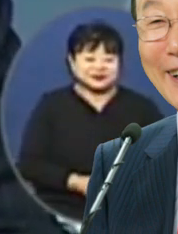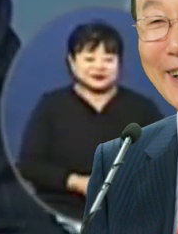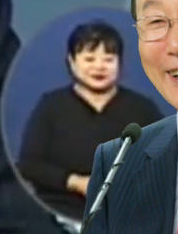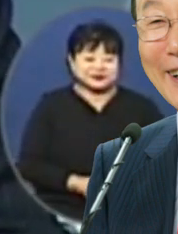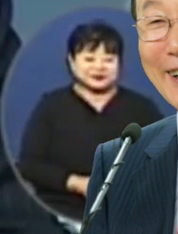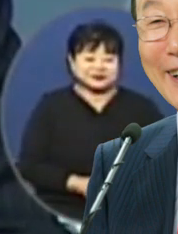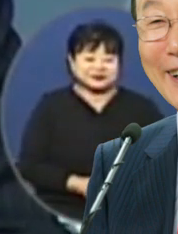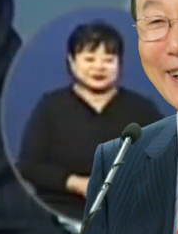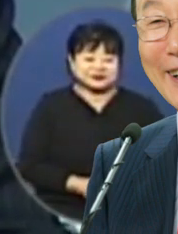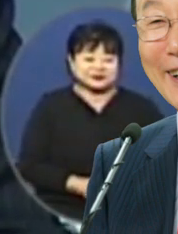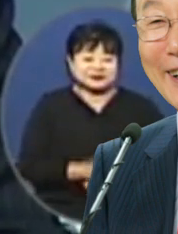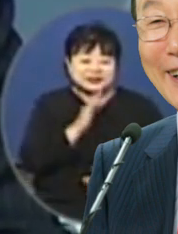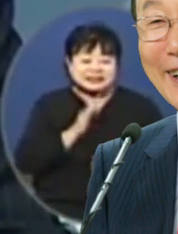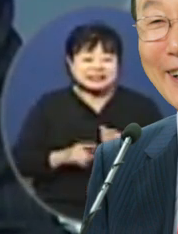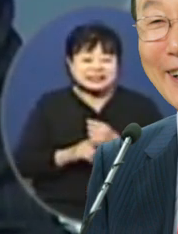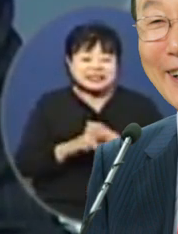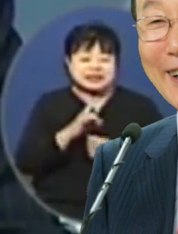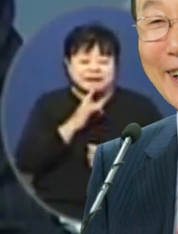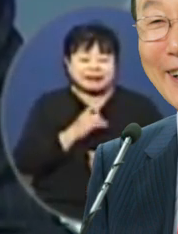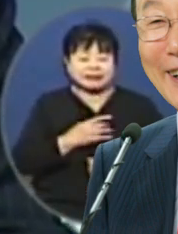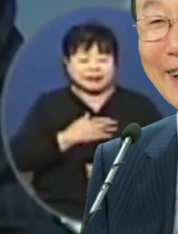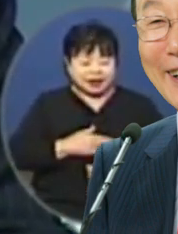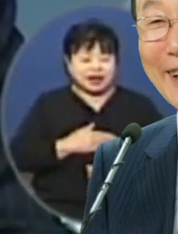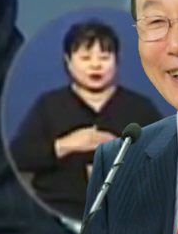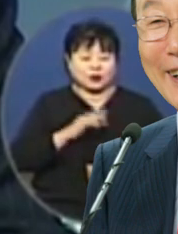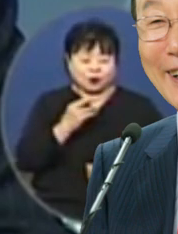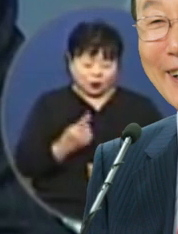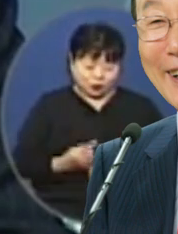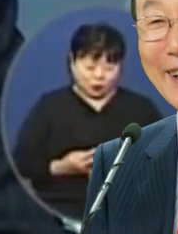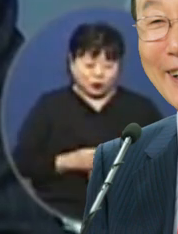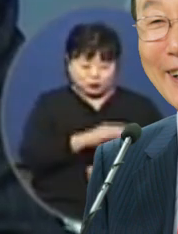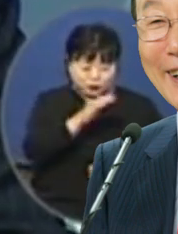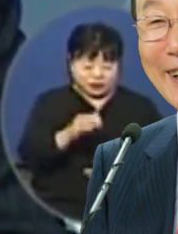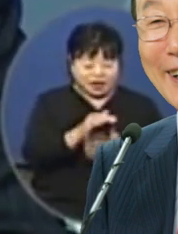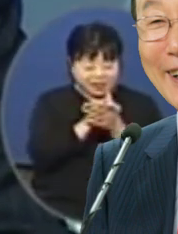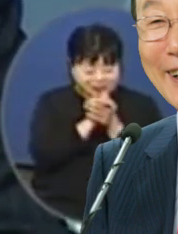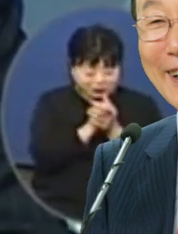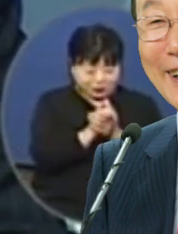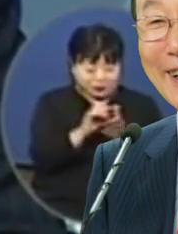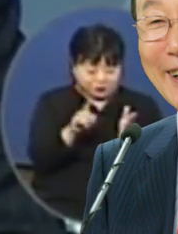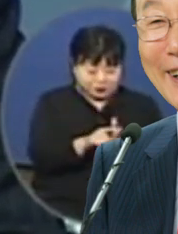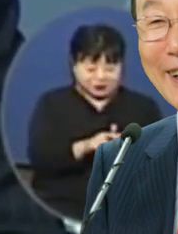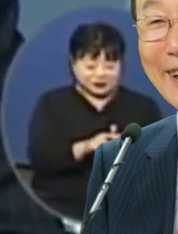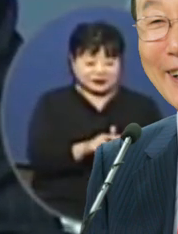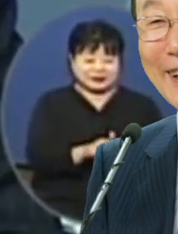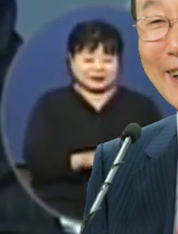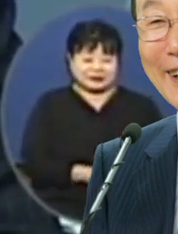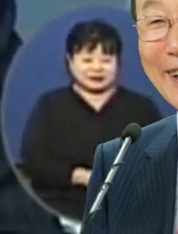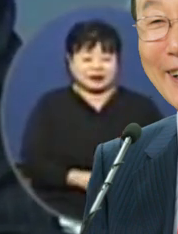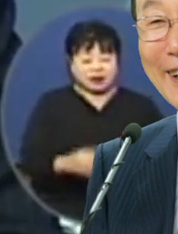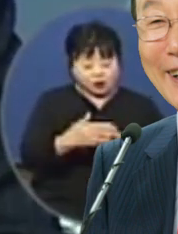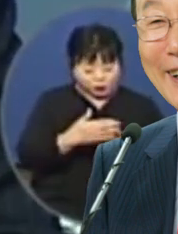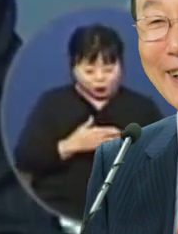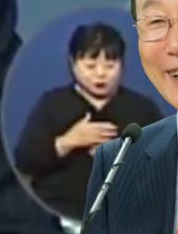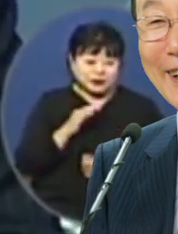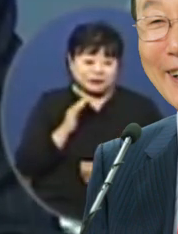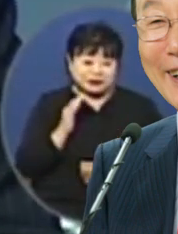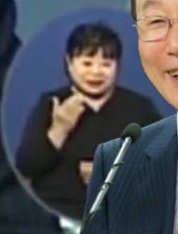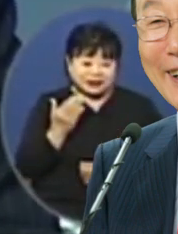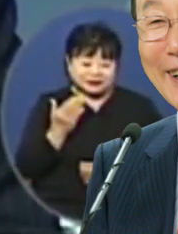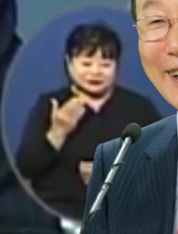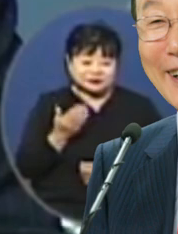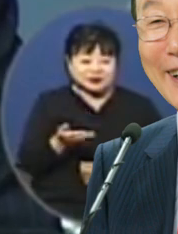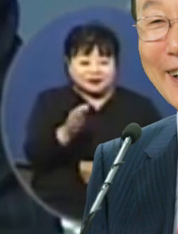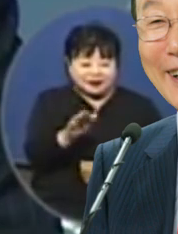그 진리만 간단히 알아도 우리가 기도하고 믿고 나오는데 거대한 도움이 되는 것입니다.